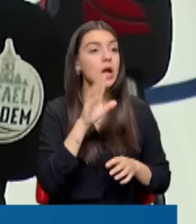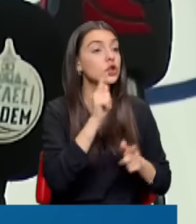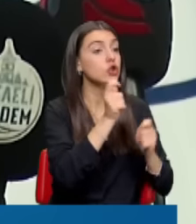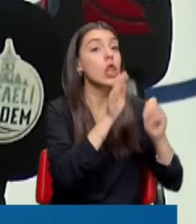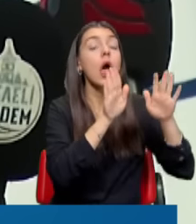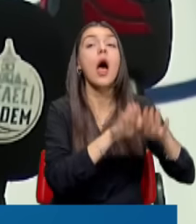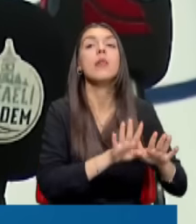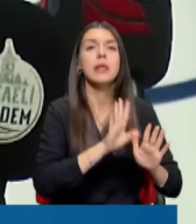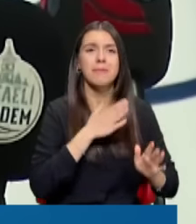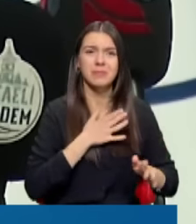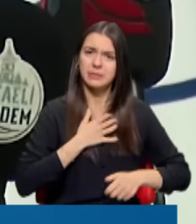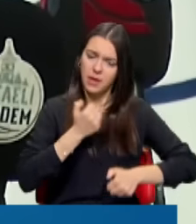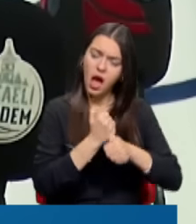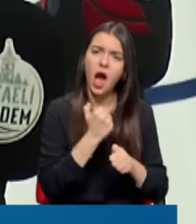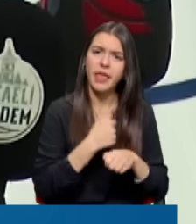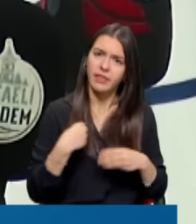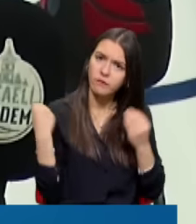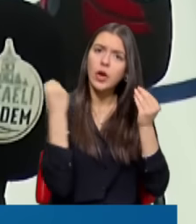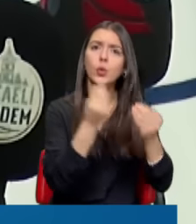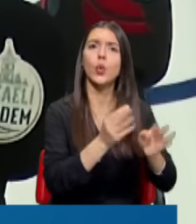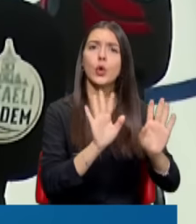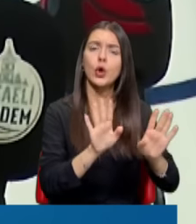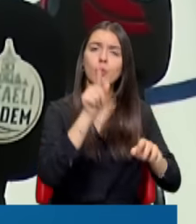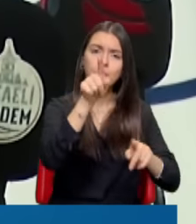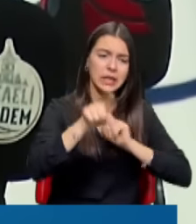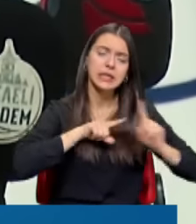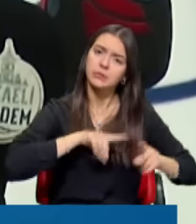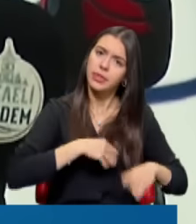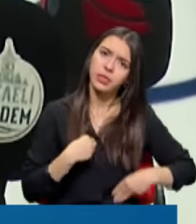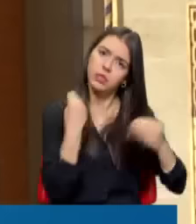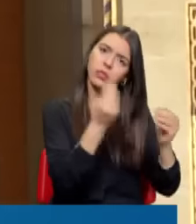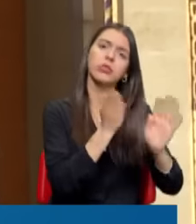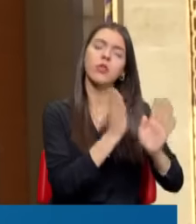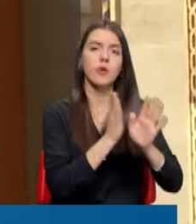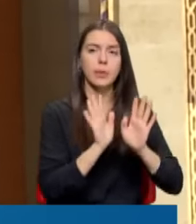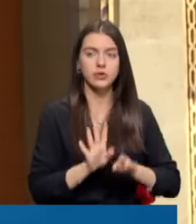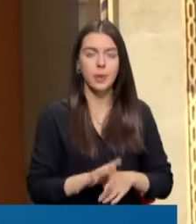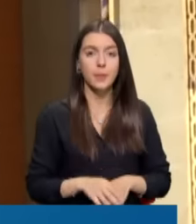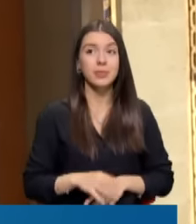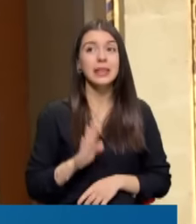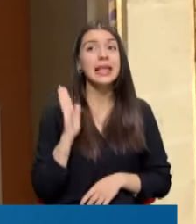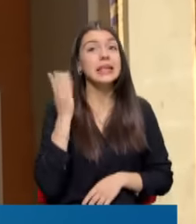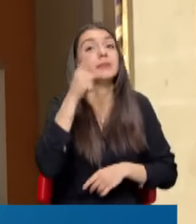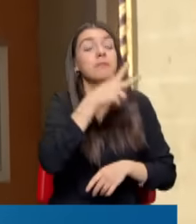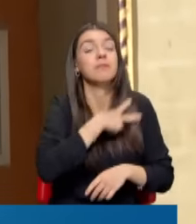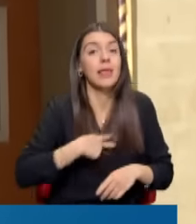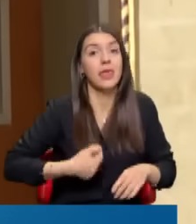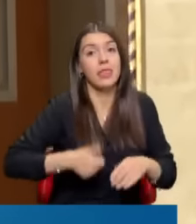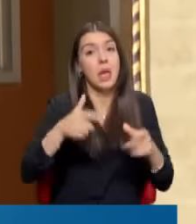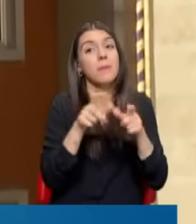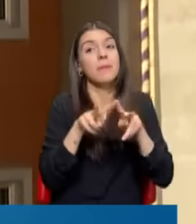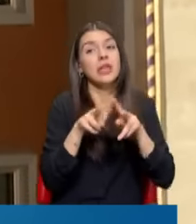edilmeden bizim garantimizde bu hizmetten yararlanmaya devam edecektir. İzmit Belediye Meclisi devlet eliyle önce dönemin